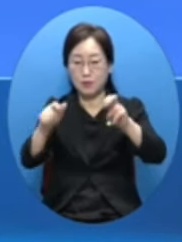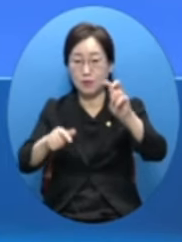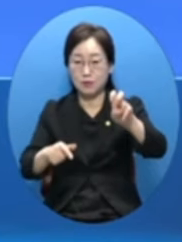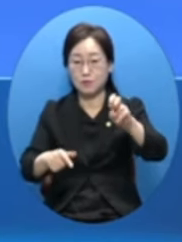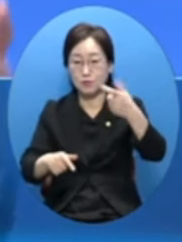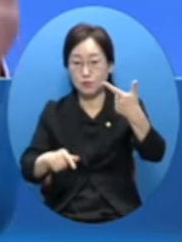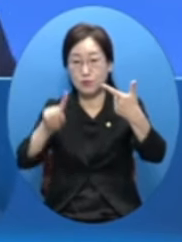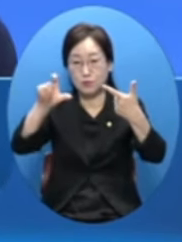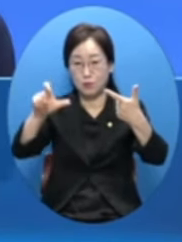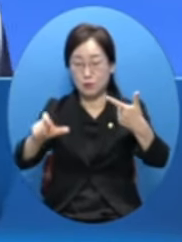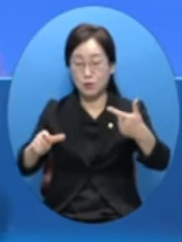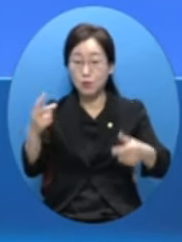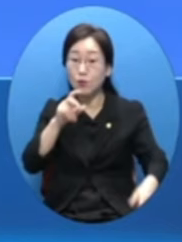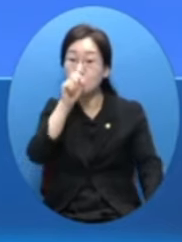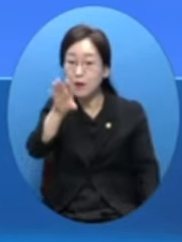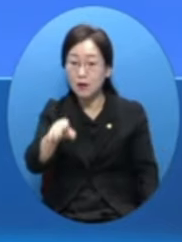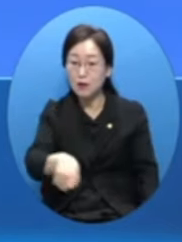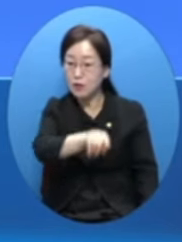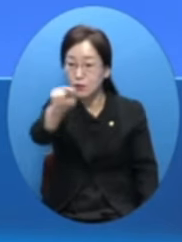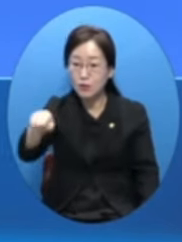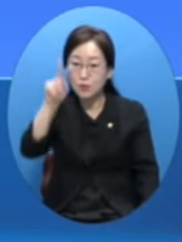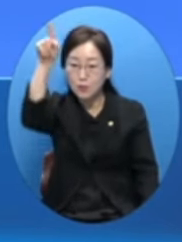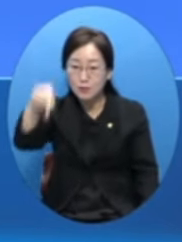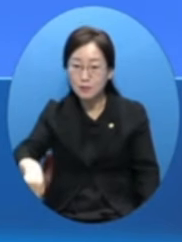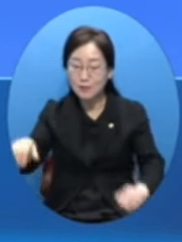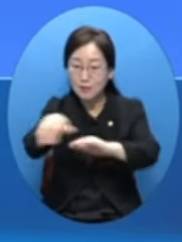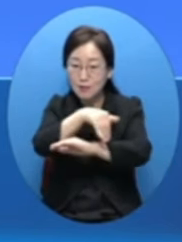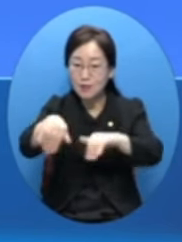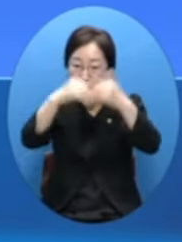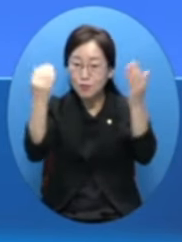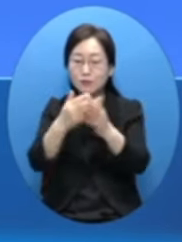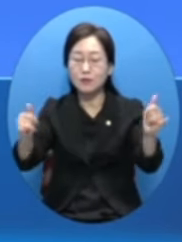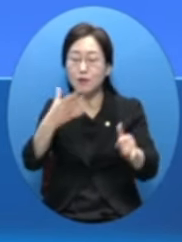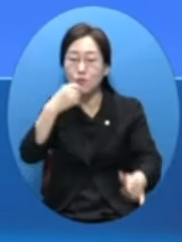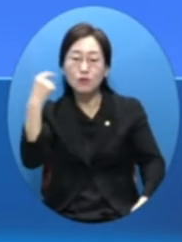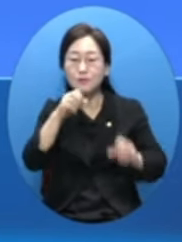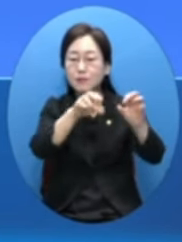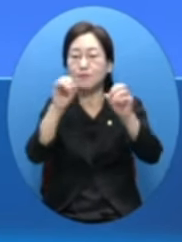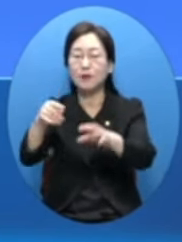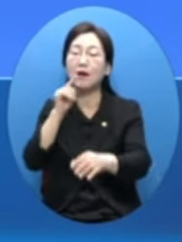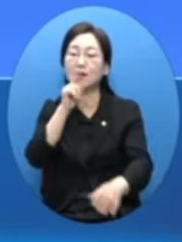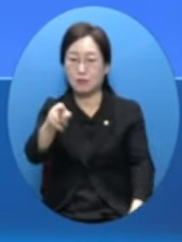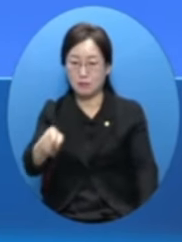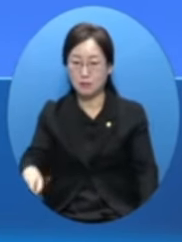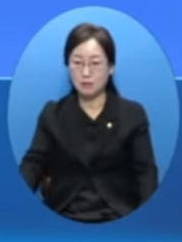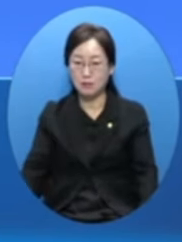이르시되 너희는 온 천하에 다니며 만민에게 복음을 전파하라.